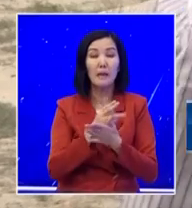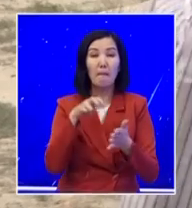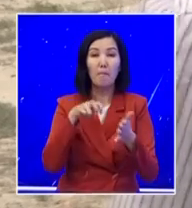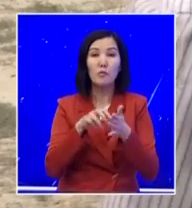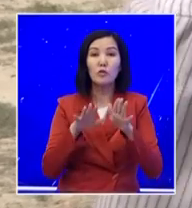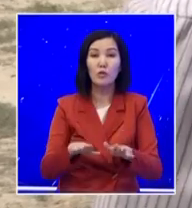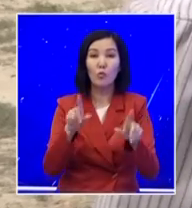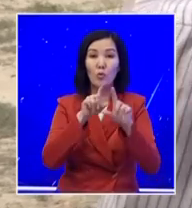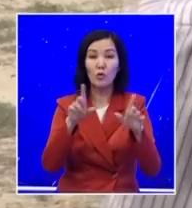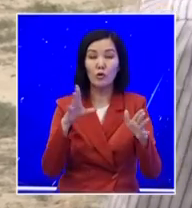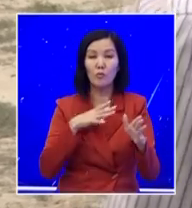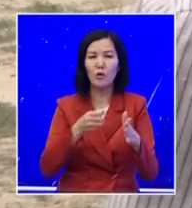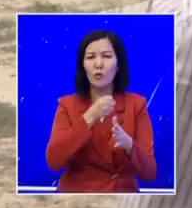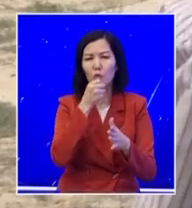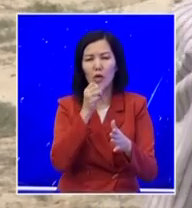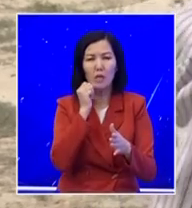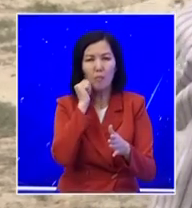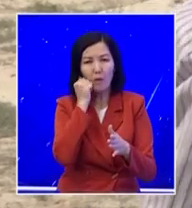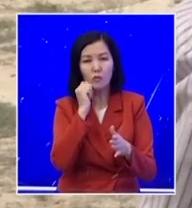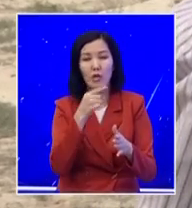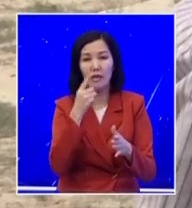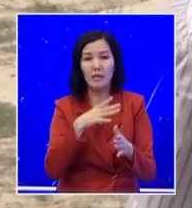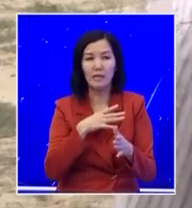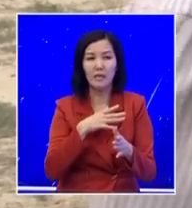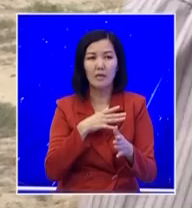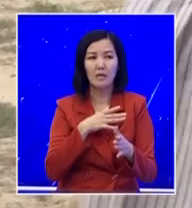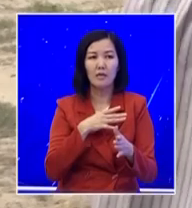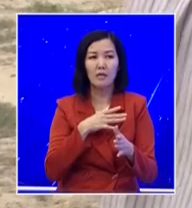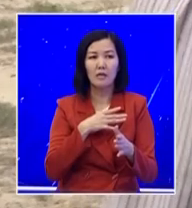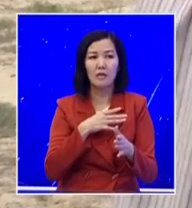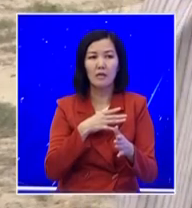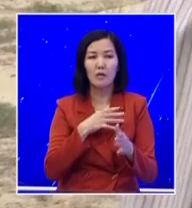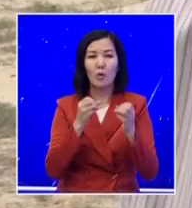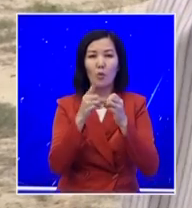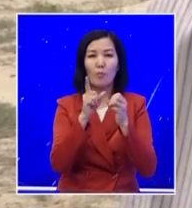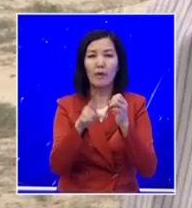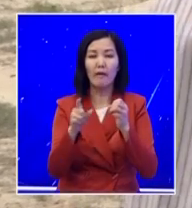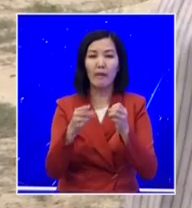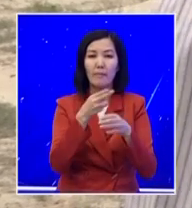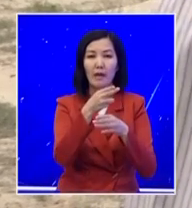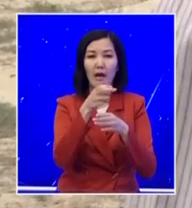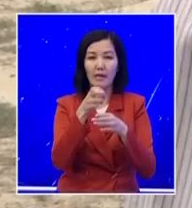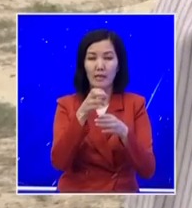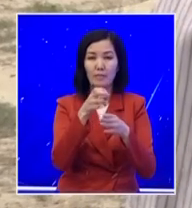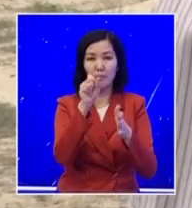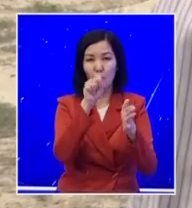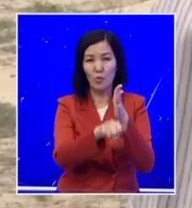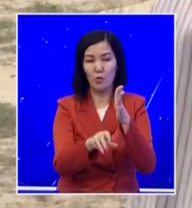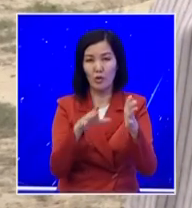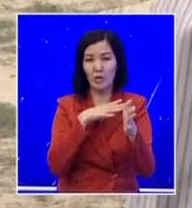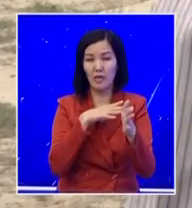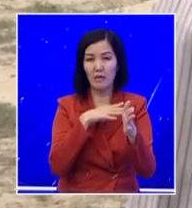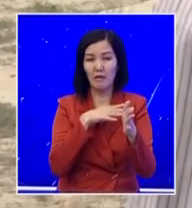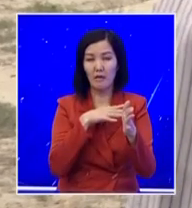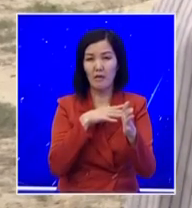деп көрсетіп едік үлкен әжеміз. Почтаның орны ана жерге апарып, анау қуыстағы орынға апарып, 11 адамды атқан. Оның ішіне атылғаны бар,